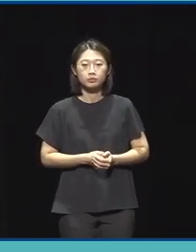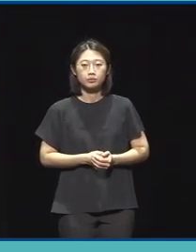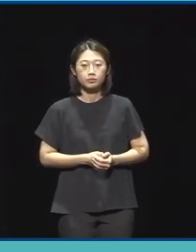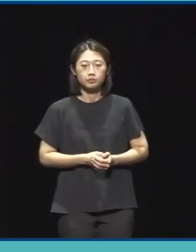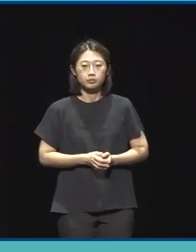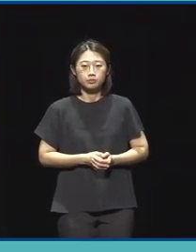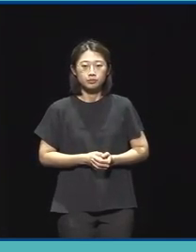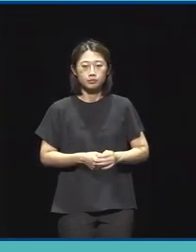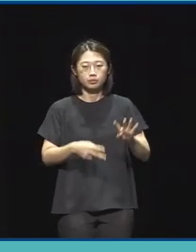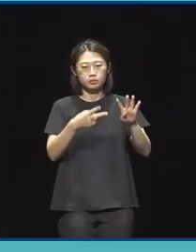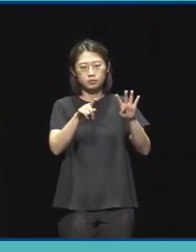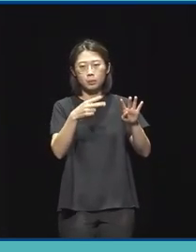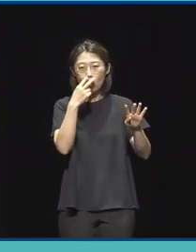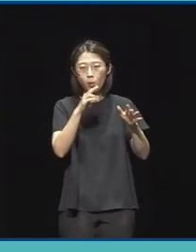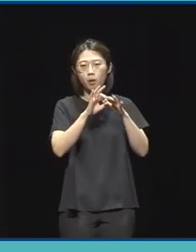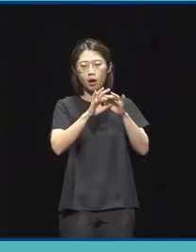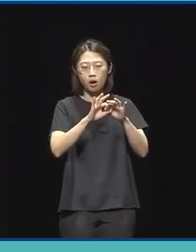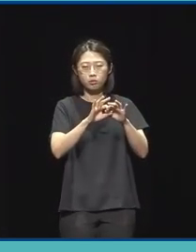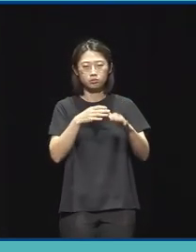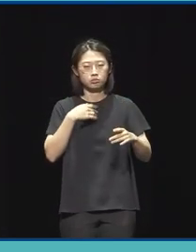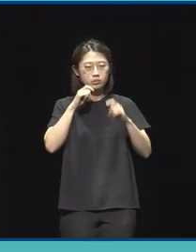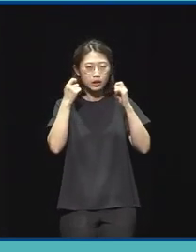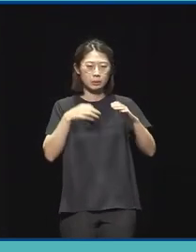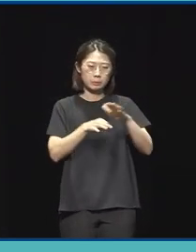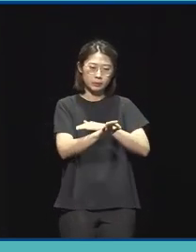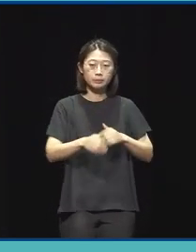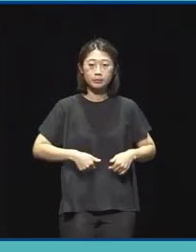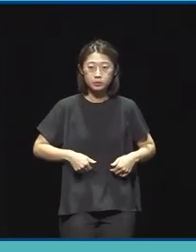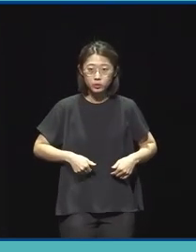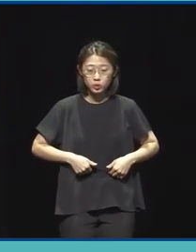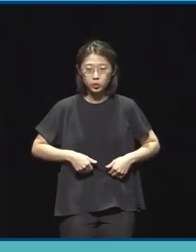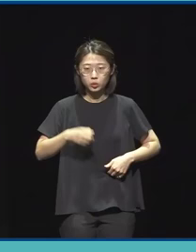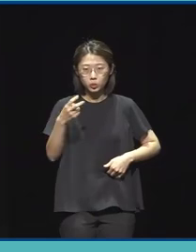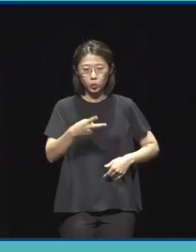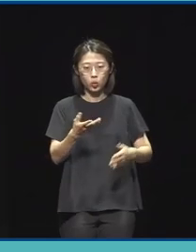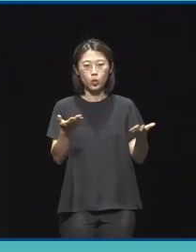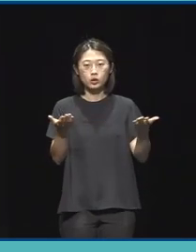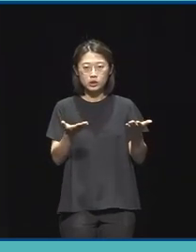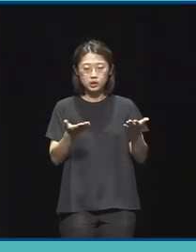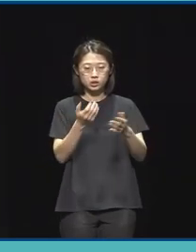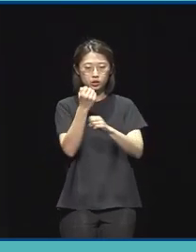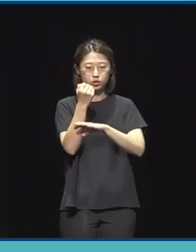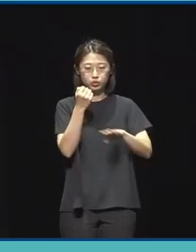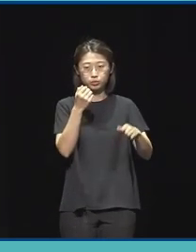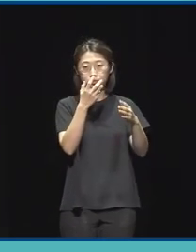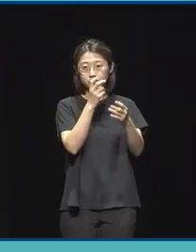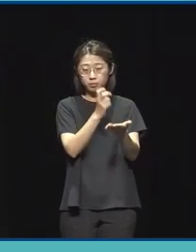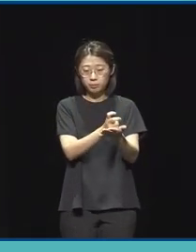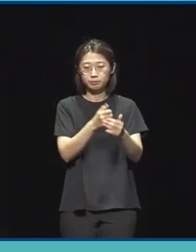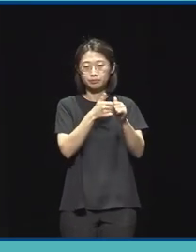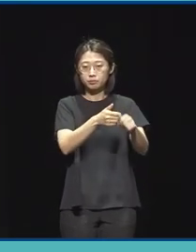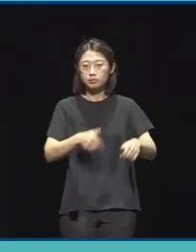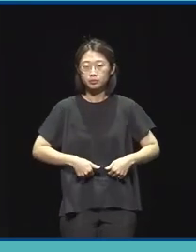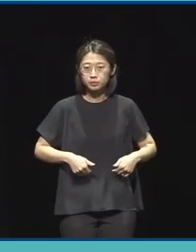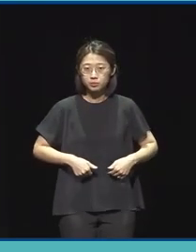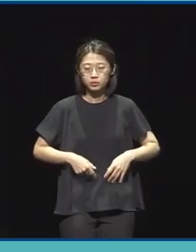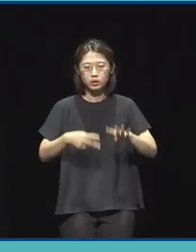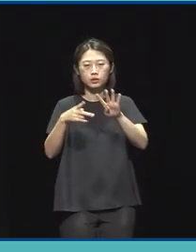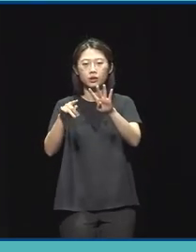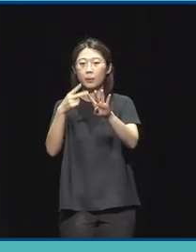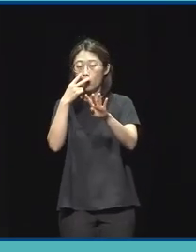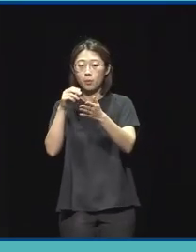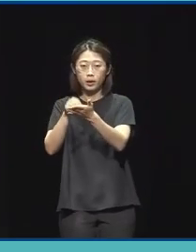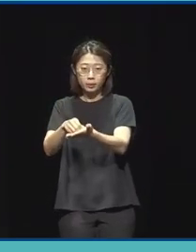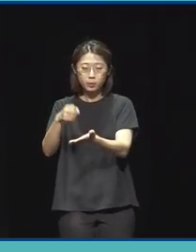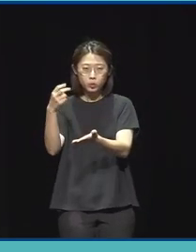자부담 처리하셔야 합니다. 그리고 반드시 근로기준법을 준수하여야 하며 체육인력에 대한 4대 사회보험을